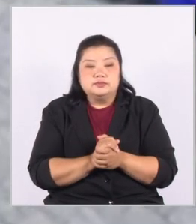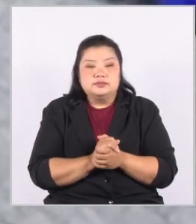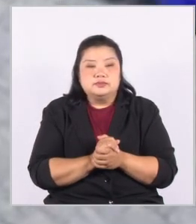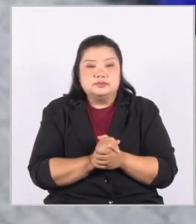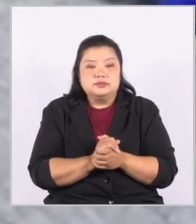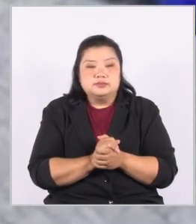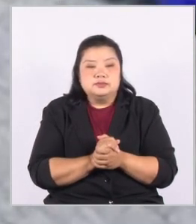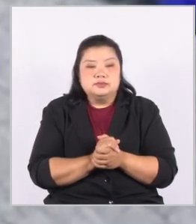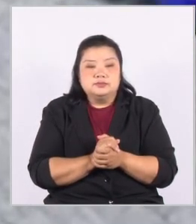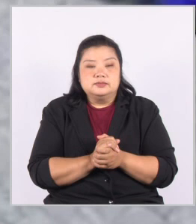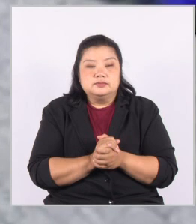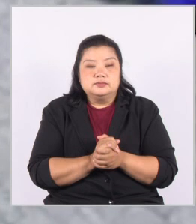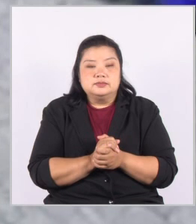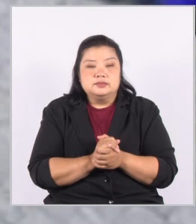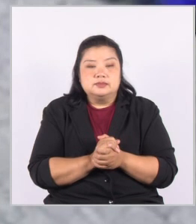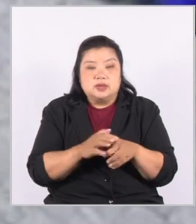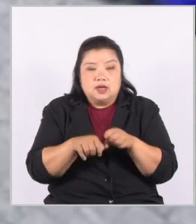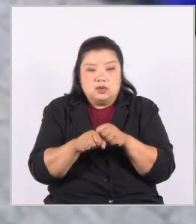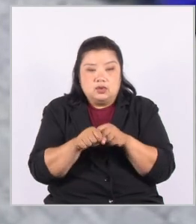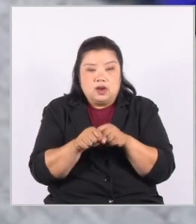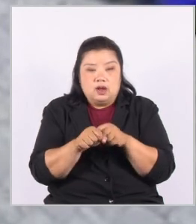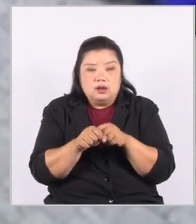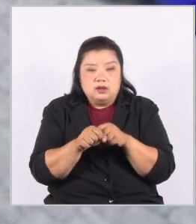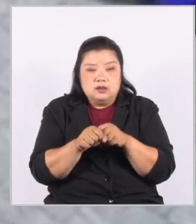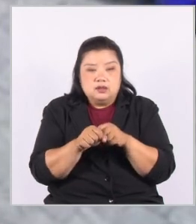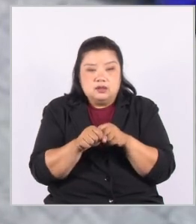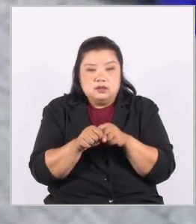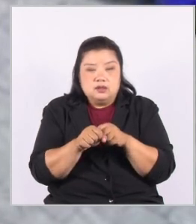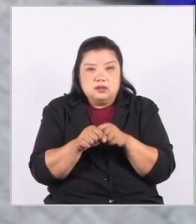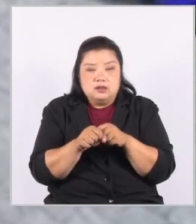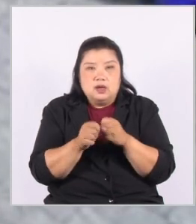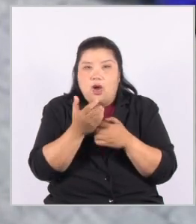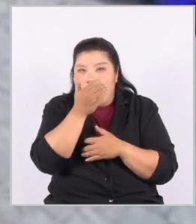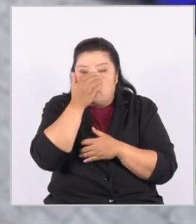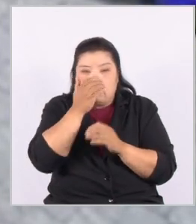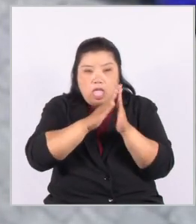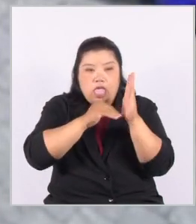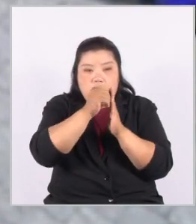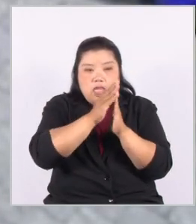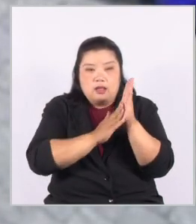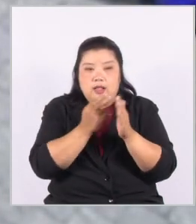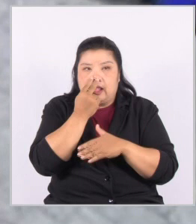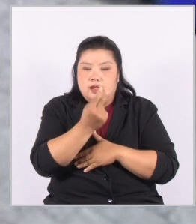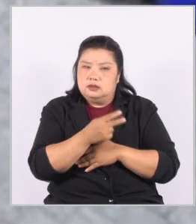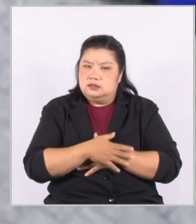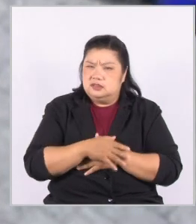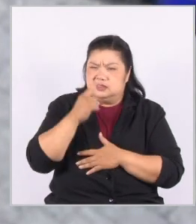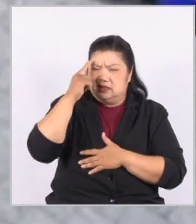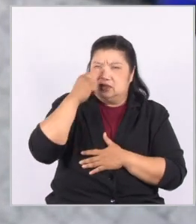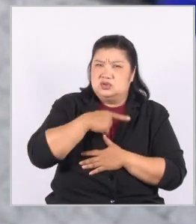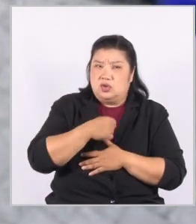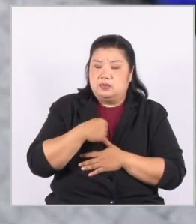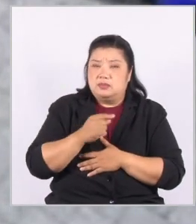ค่ะแล้วเสร็จแล้วดมยังไม่พอเลียด้วยค่ะ เข้าใจผิดว่าเป็นปลาเค็มอะไรหรือเปล่าคะไม่